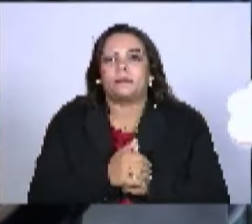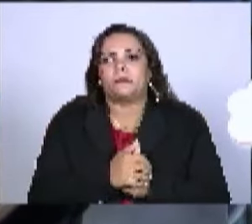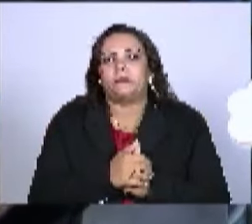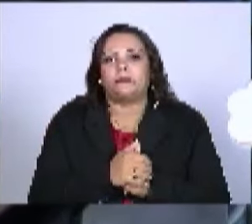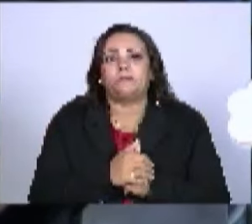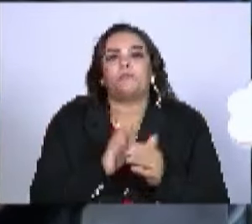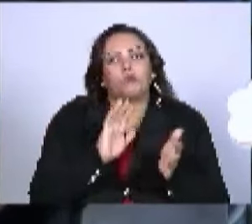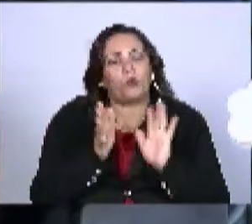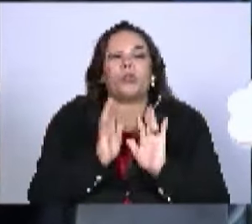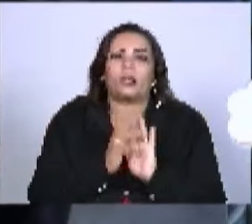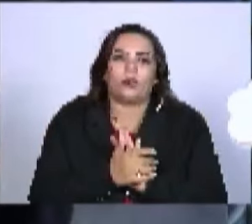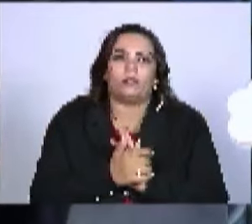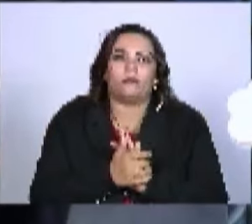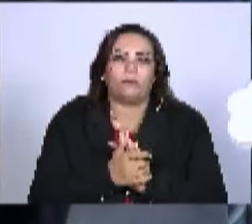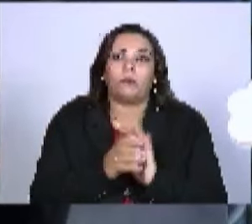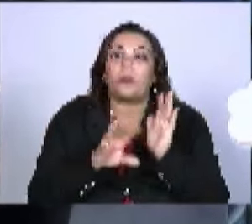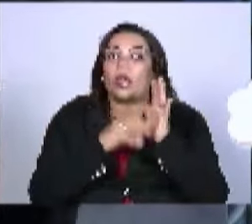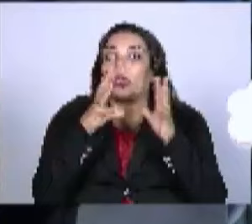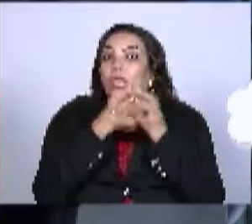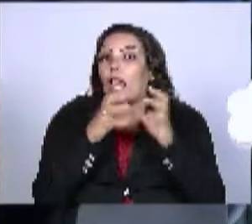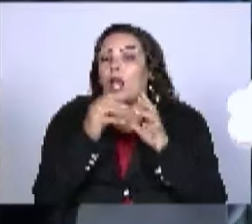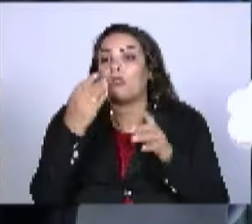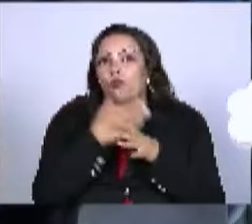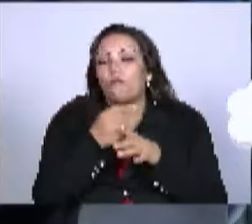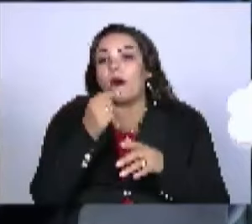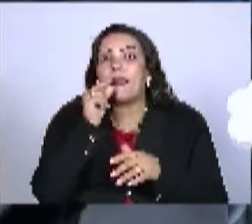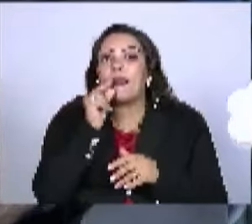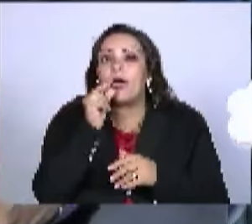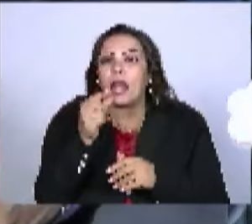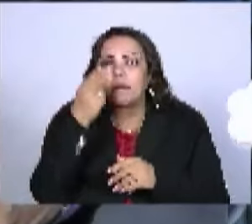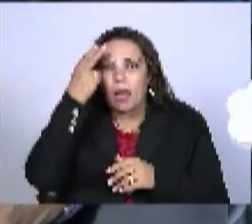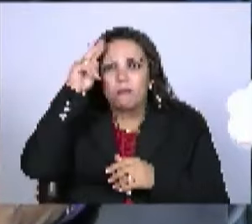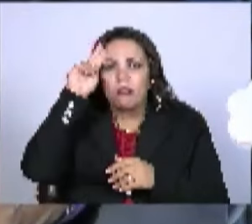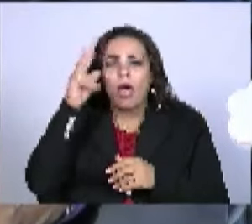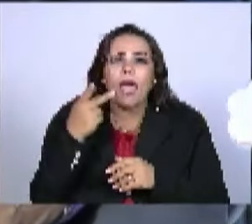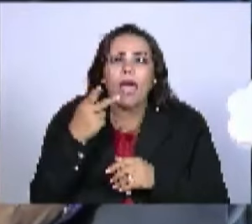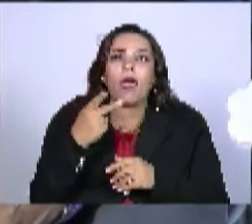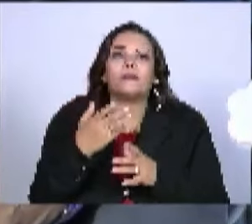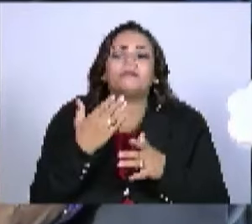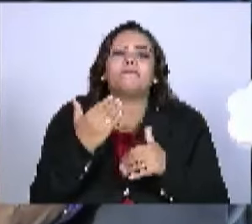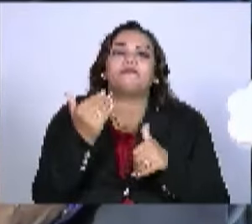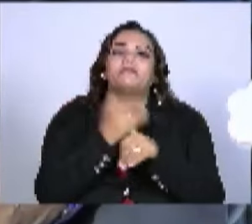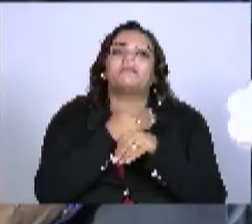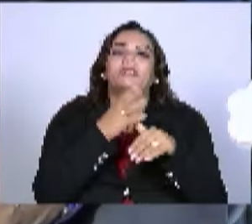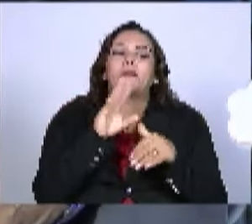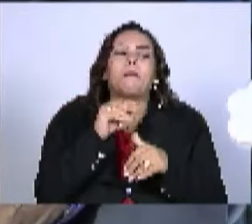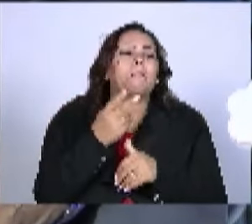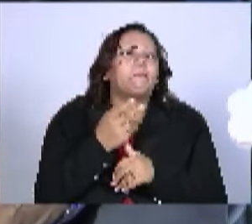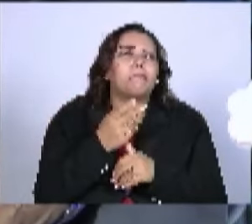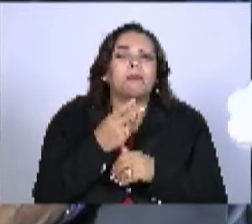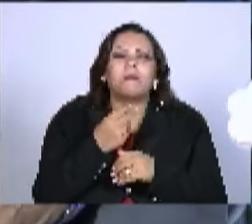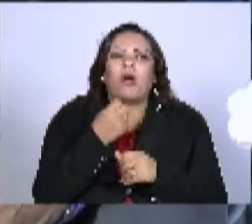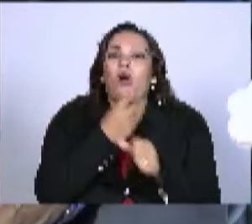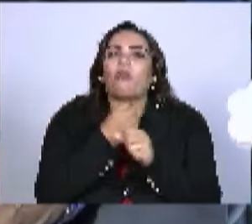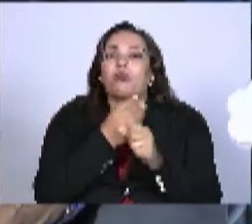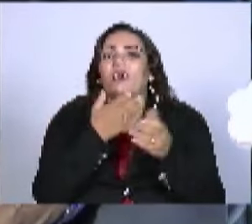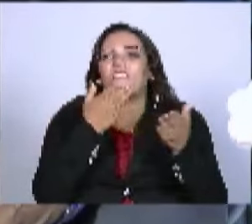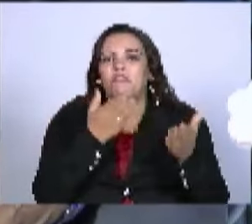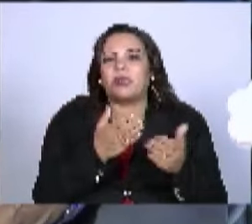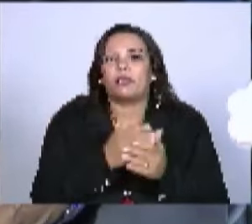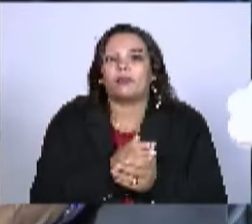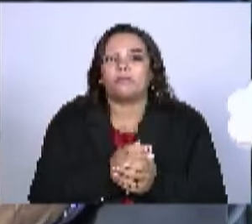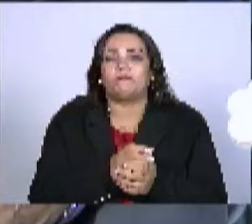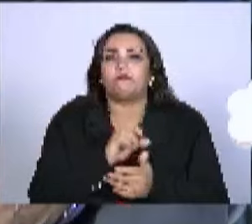ايوه ايا كان انا بس دي بحلل ان الكلمه دي تعني علاقات جسديه لان اكلمت على الشات واتكلمت على